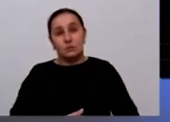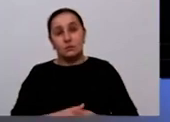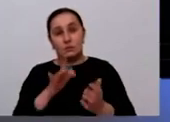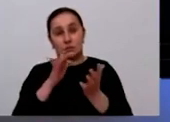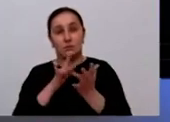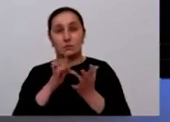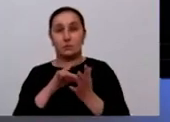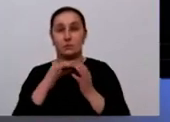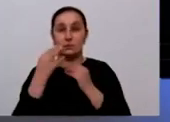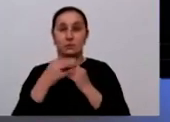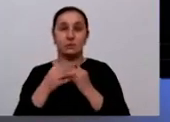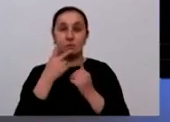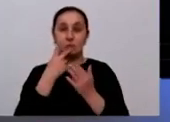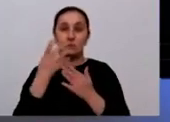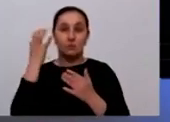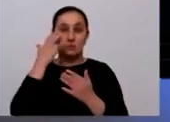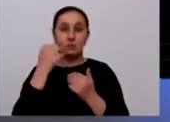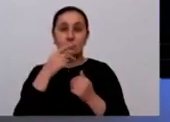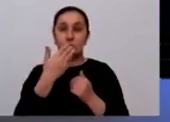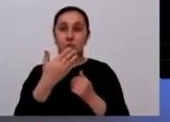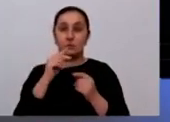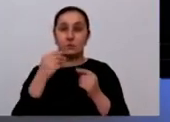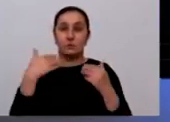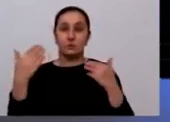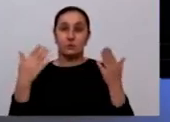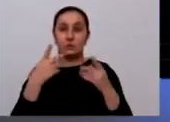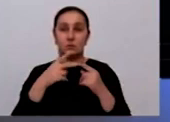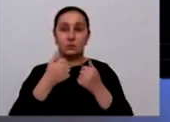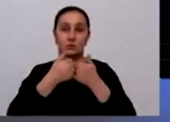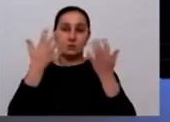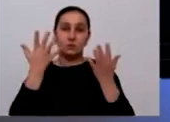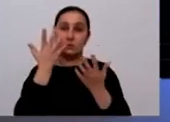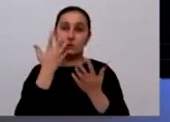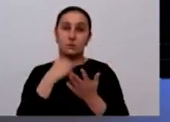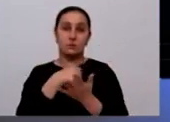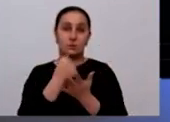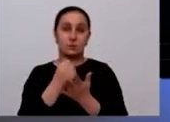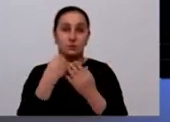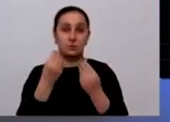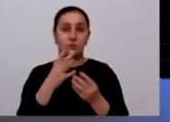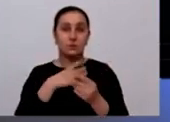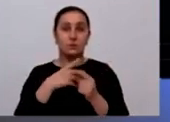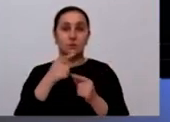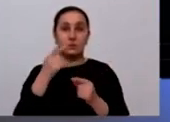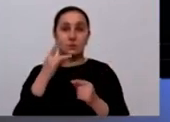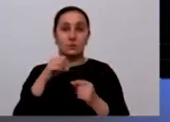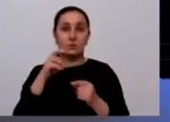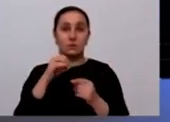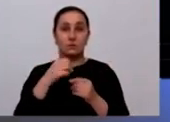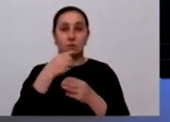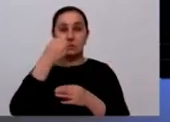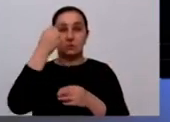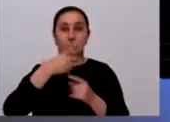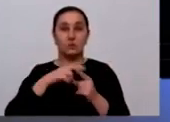O'rtasini qop-qora qilib olishimiz mumkin, chunki uni ikkita chet qismini biz yorqin rang bilan belgilab oldik. va gradientni tortamiz.